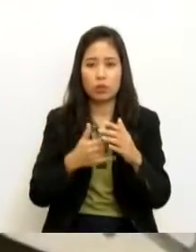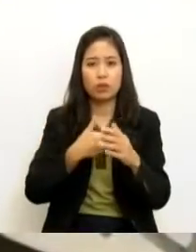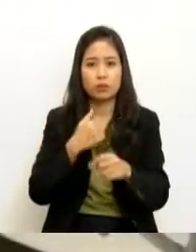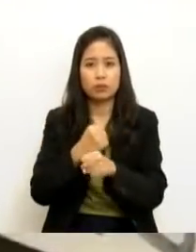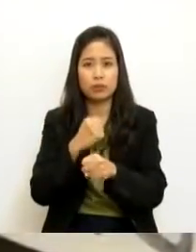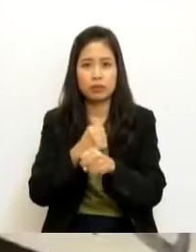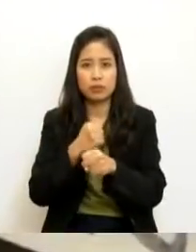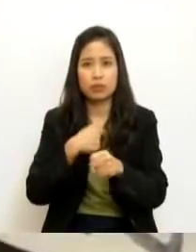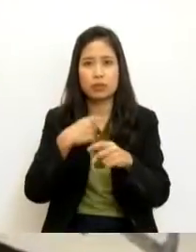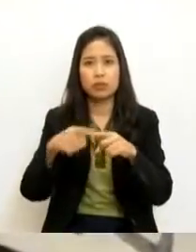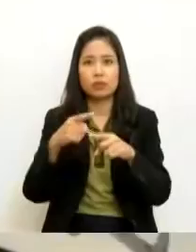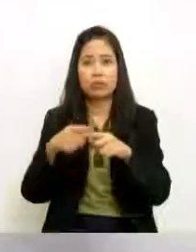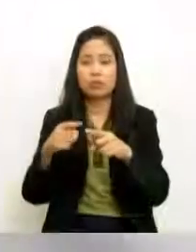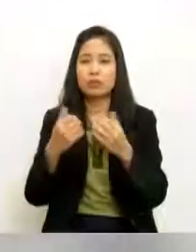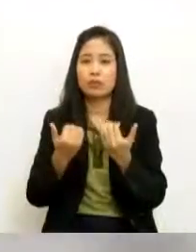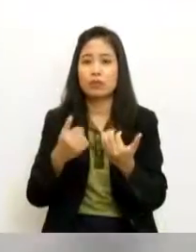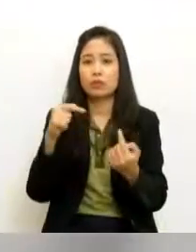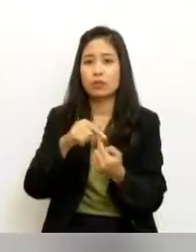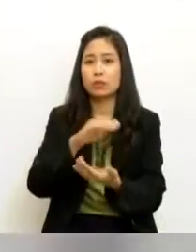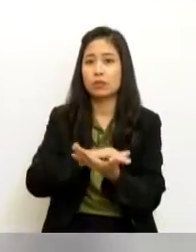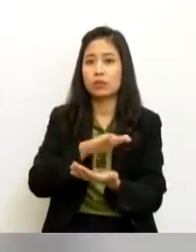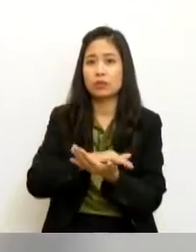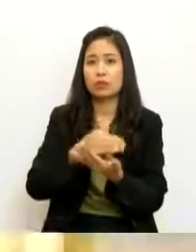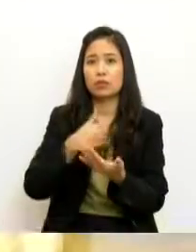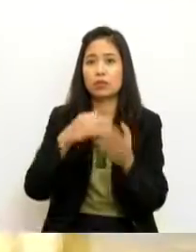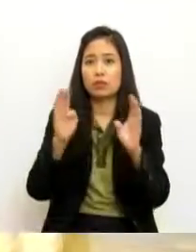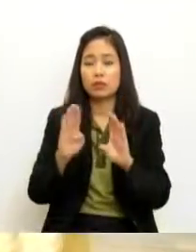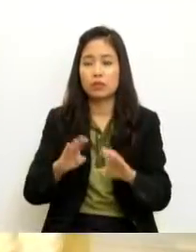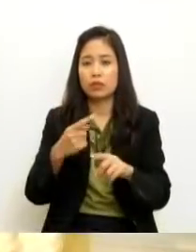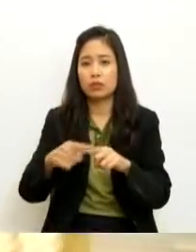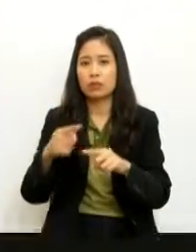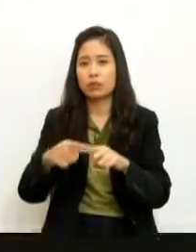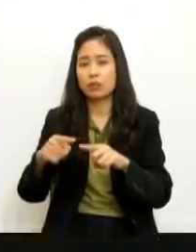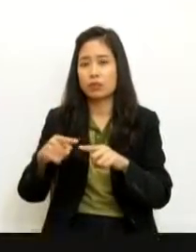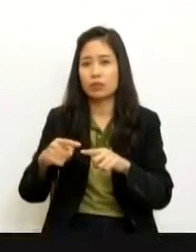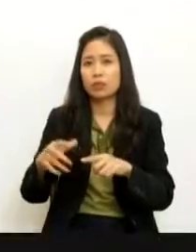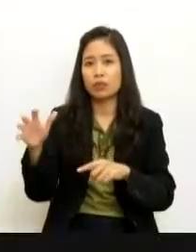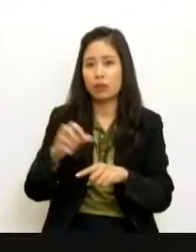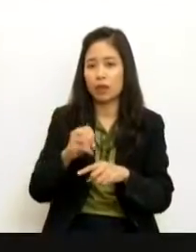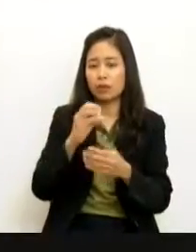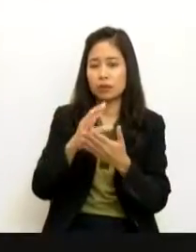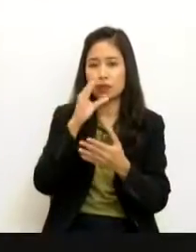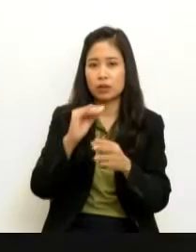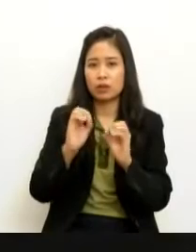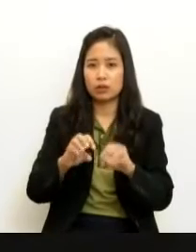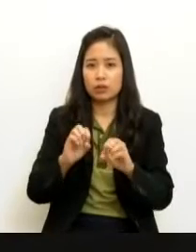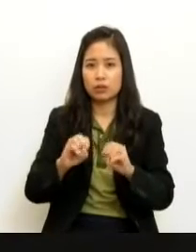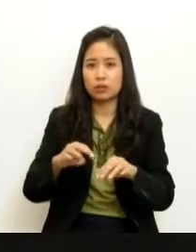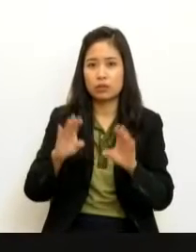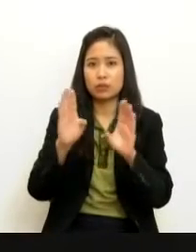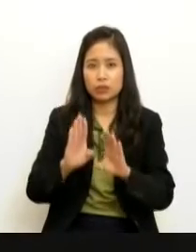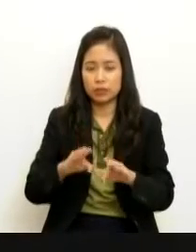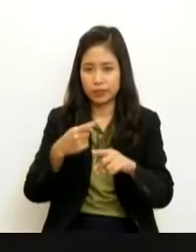าศักยภาพผู้บริหารสถานศึกษาและครูผู้สอนจะนำมาซึ่งการพัฒนาคุณภาพผู้เรียนได้ยังมีประสิทธิภ